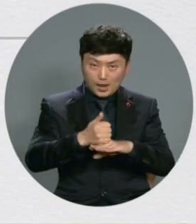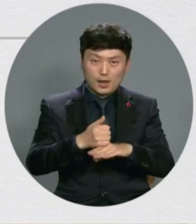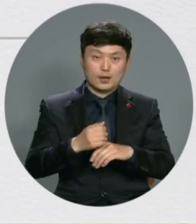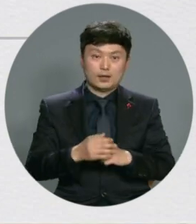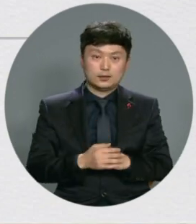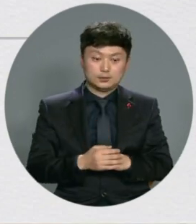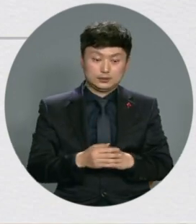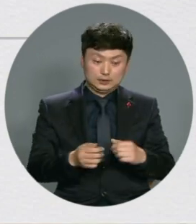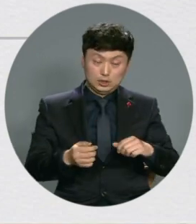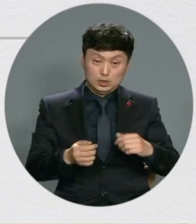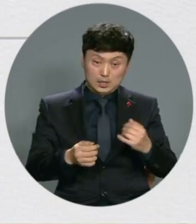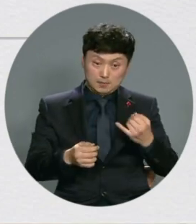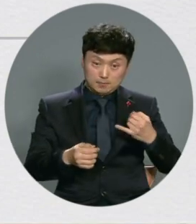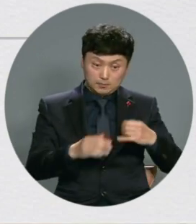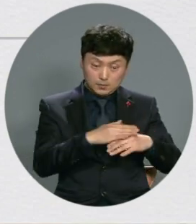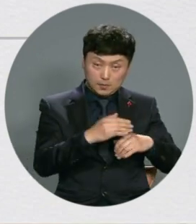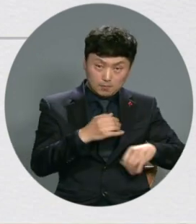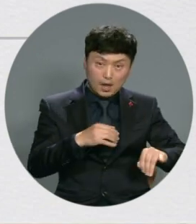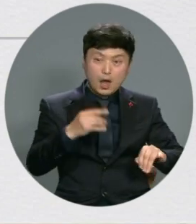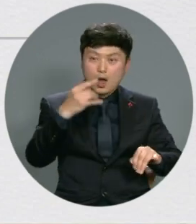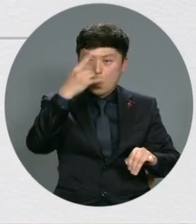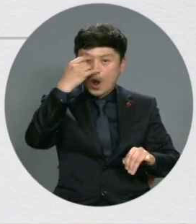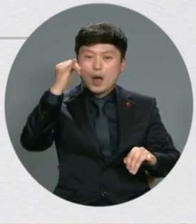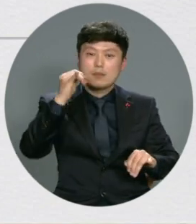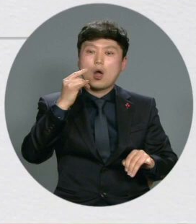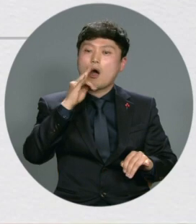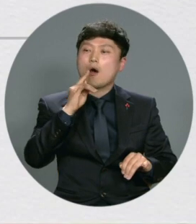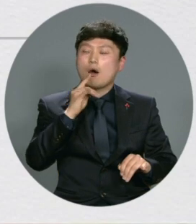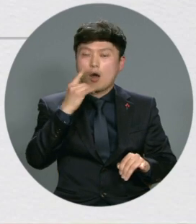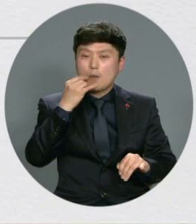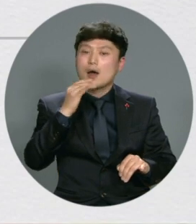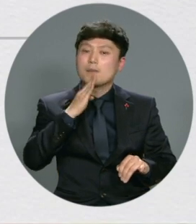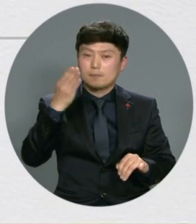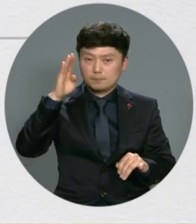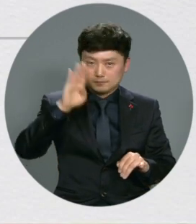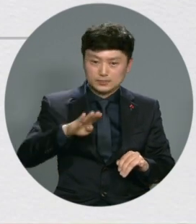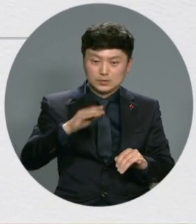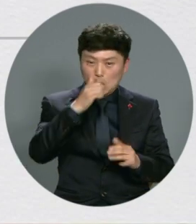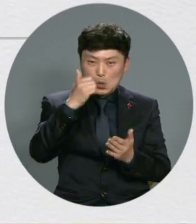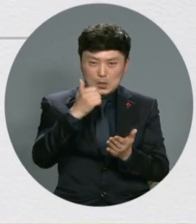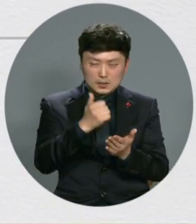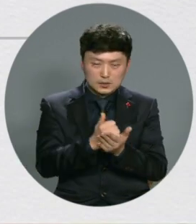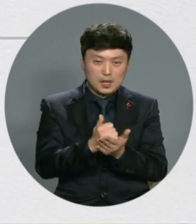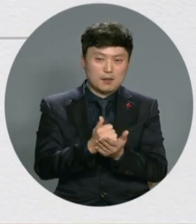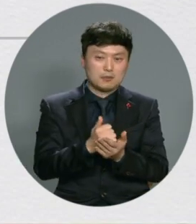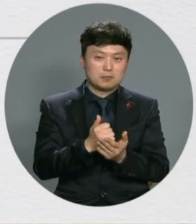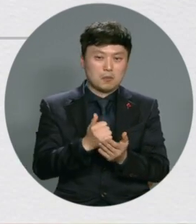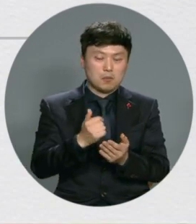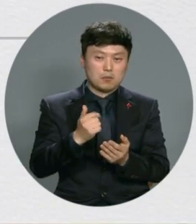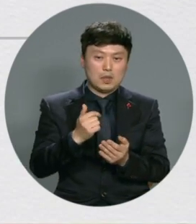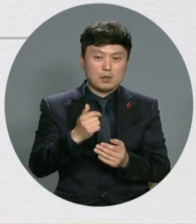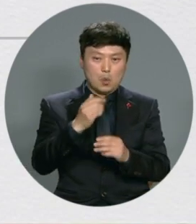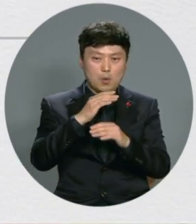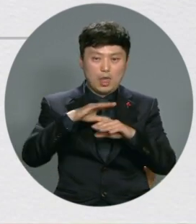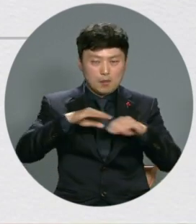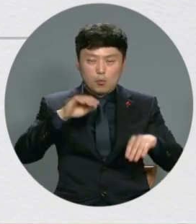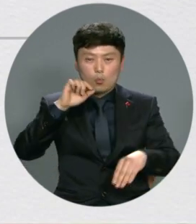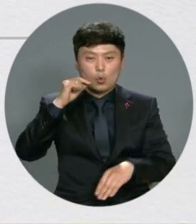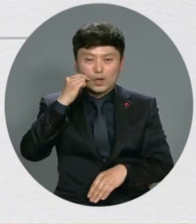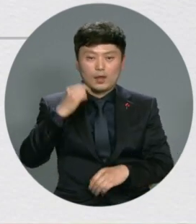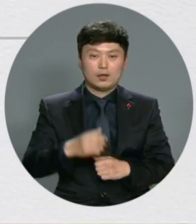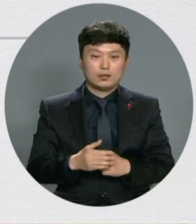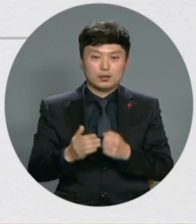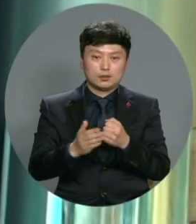석씨의 친딸로 밝혀졌지만 여전히 범행을 부인하고 있고 석씨가 저지른 범주에는 반일륜적이라고 판단했습니다